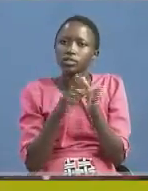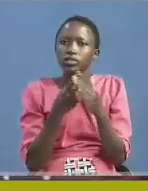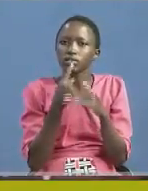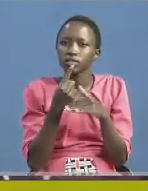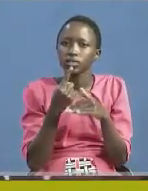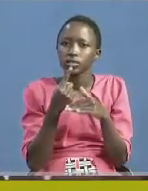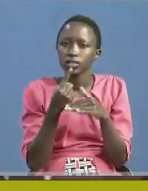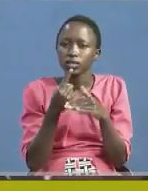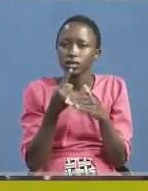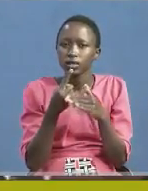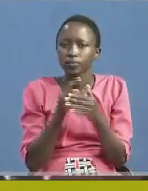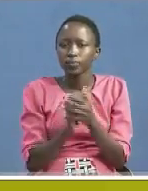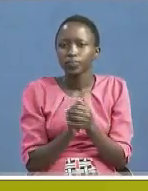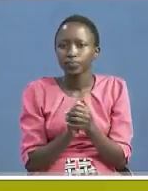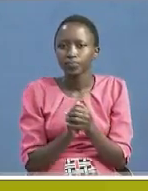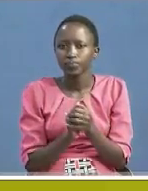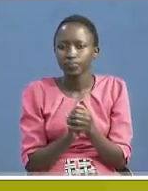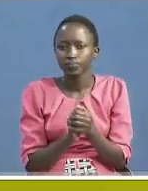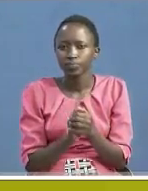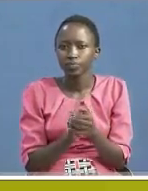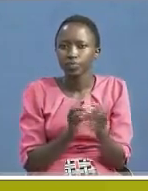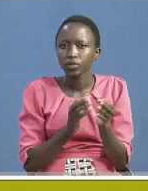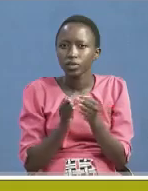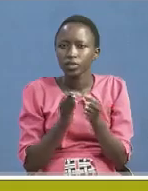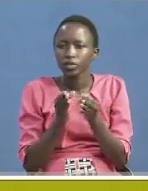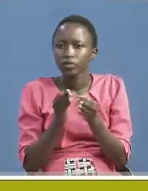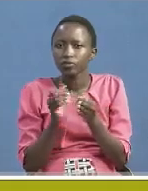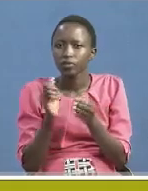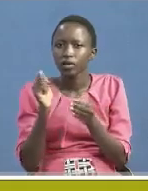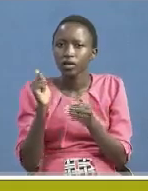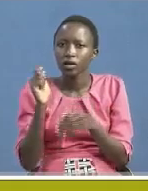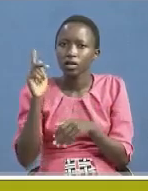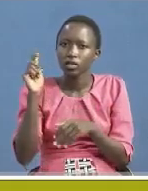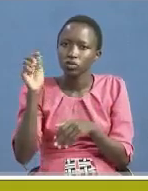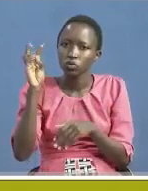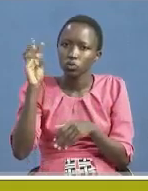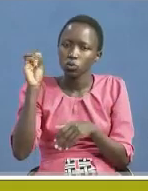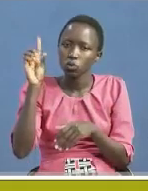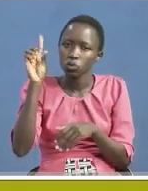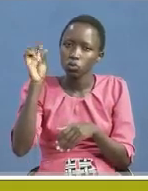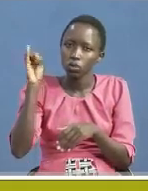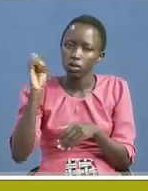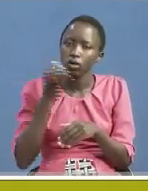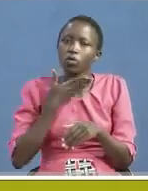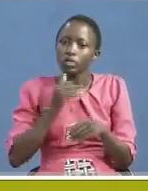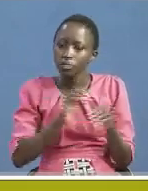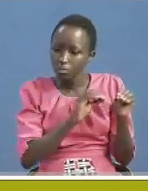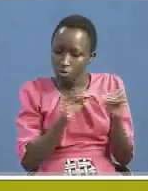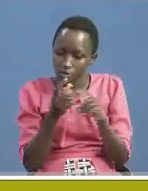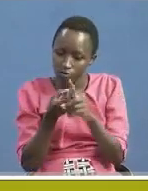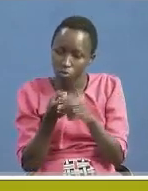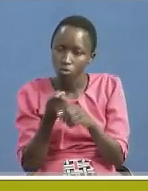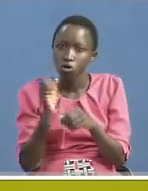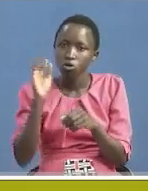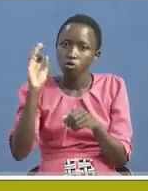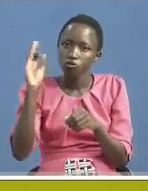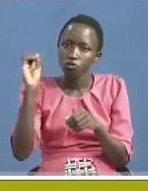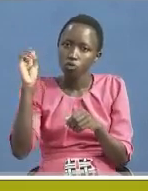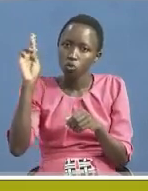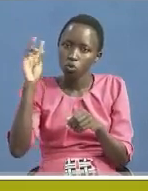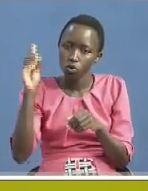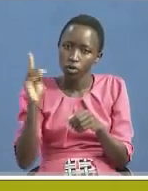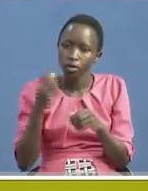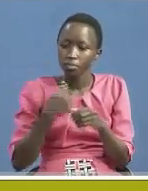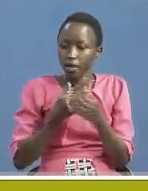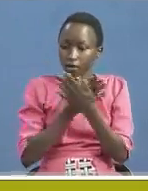kumuita msaliti. Kama Atwoli anataka mimi nifukuzwe kwa chama yetu ya Ford Kenya kwa sababu mimi nimefanya